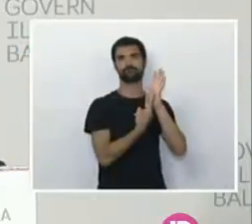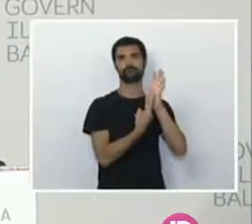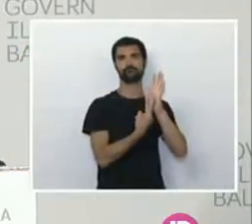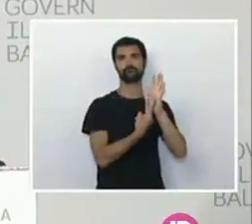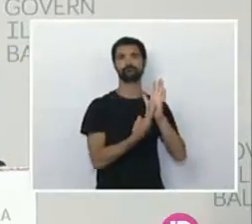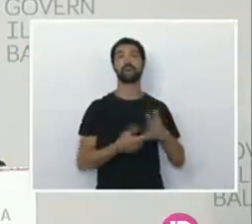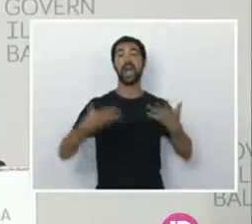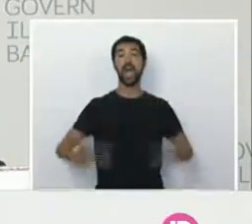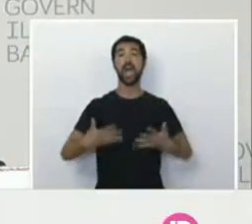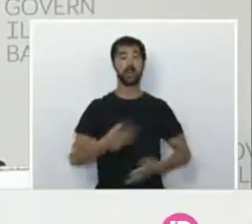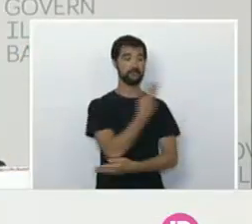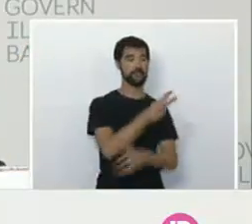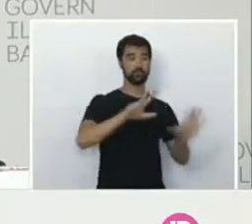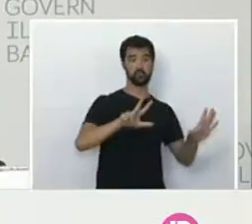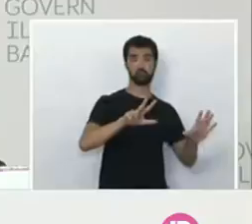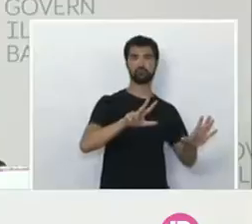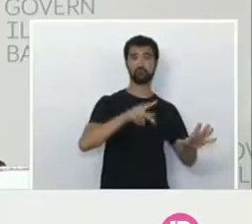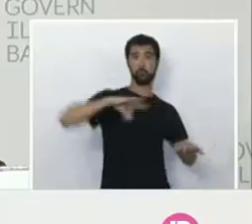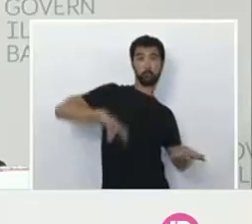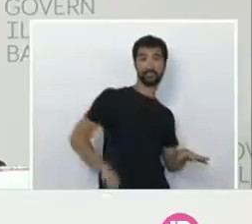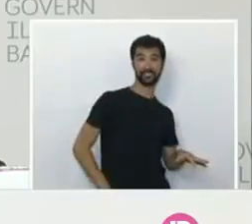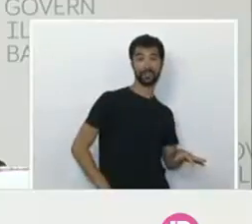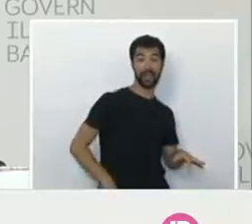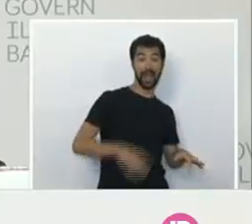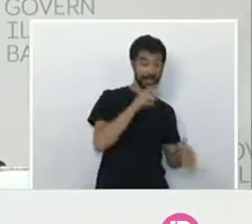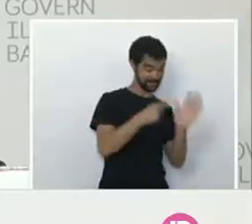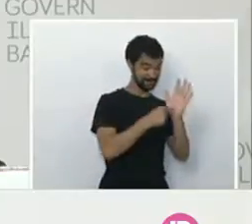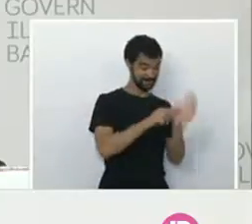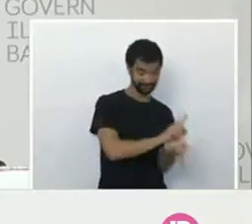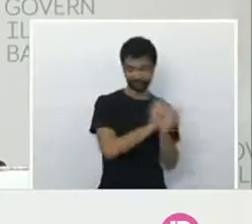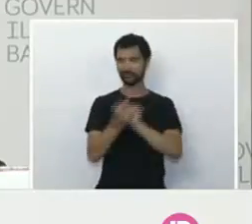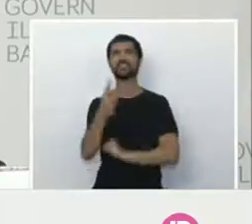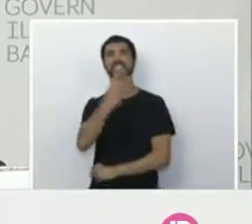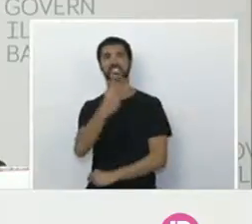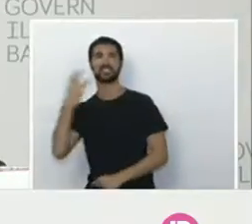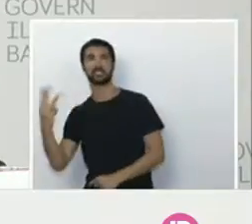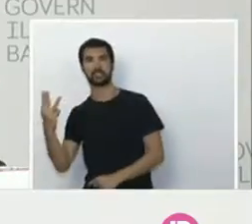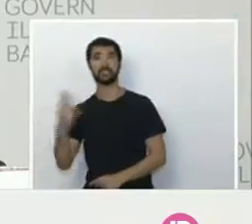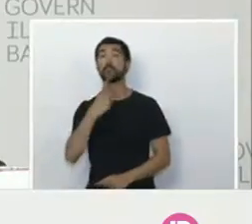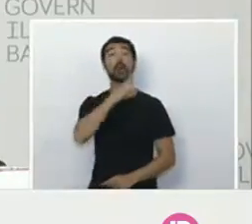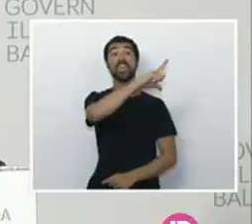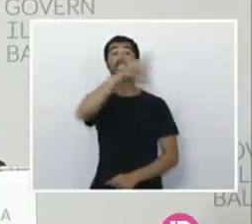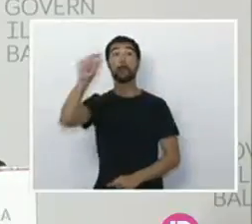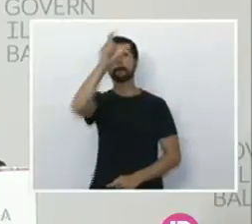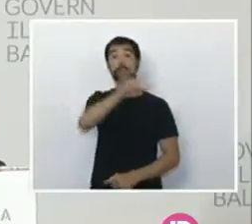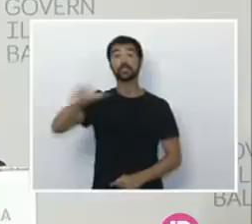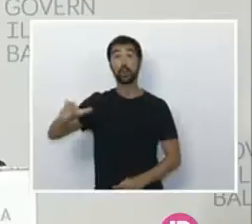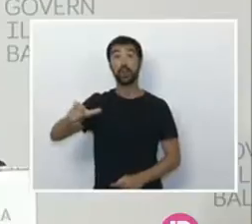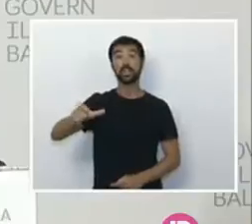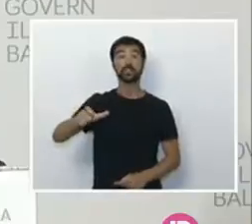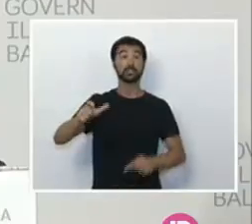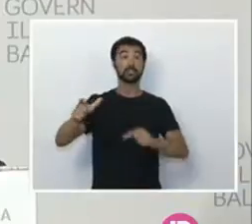En aquest moment tenim 28 i amb aquest decret llei passam a tenir 33. És a cada 100 persones, residències,